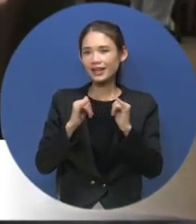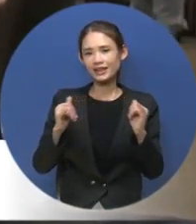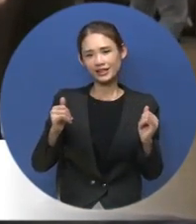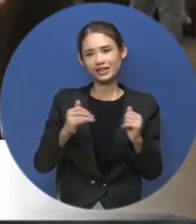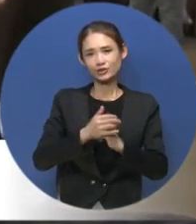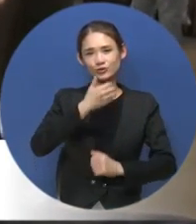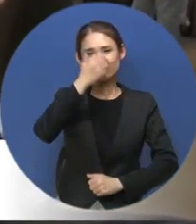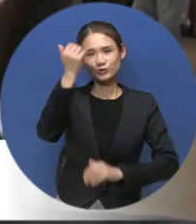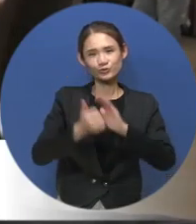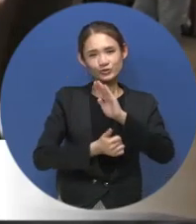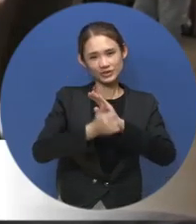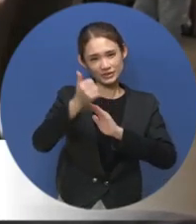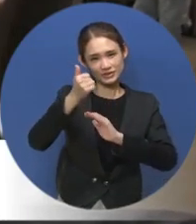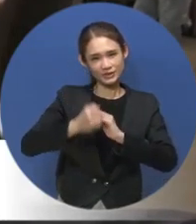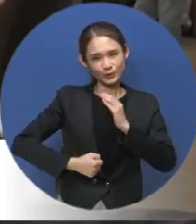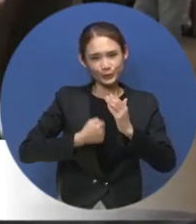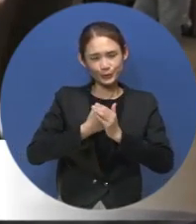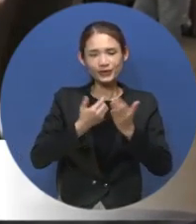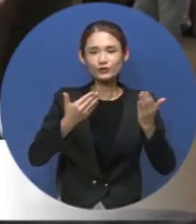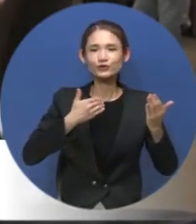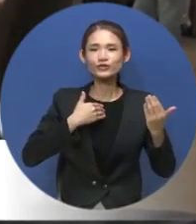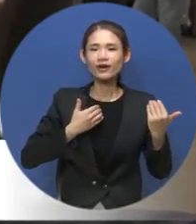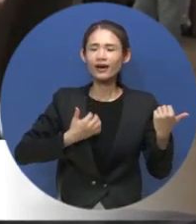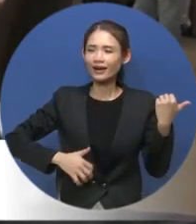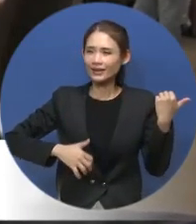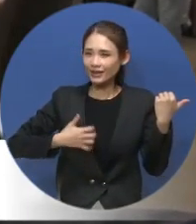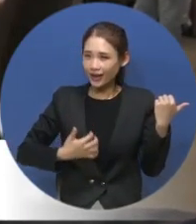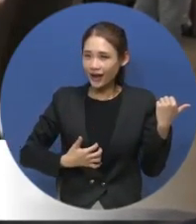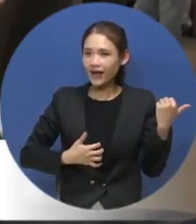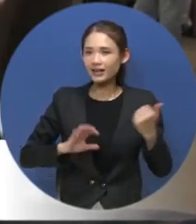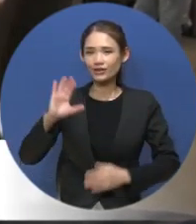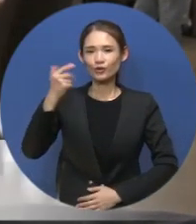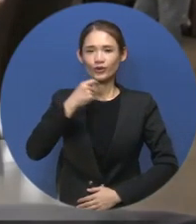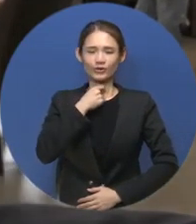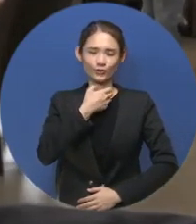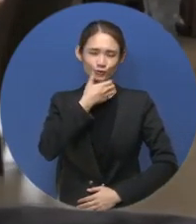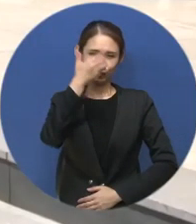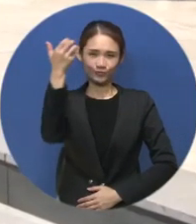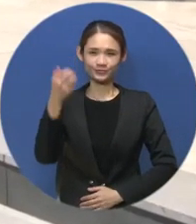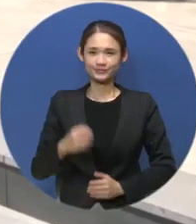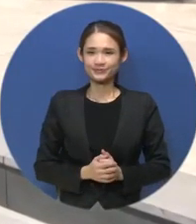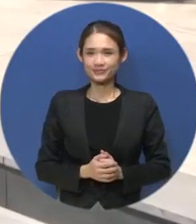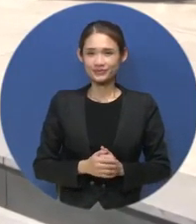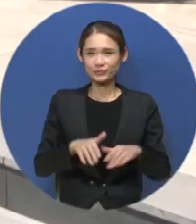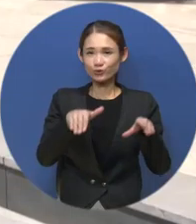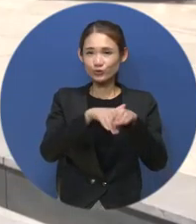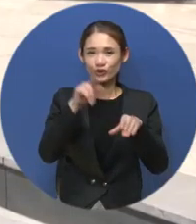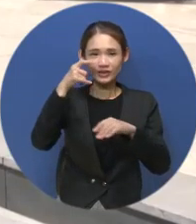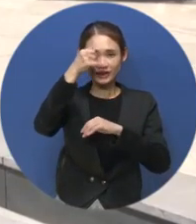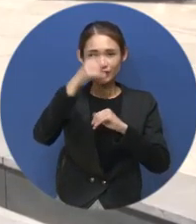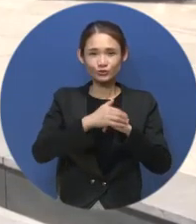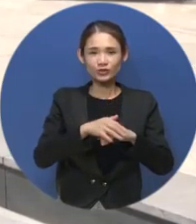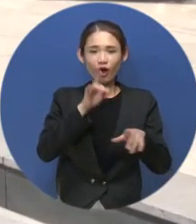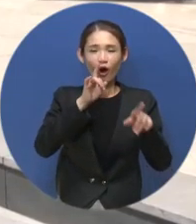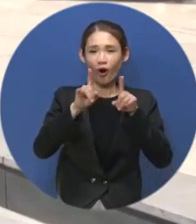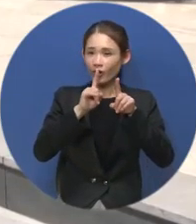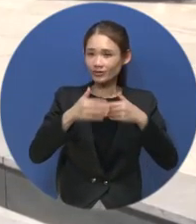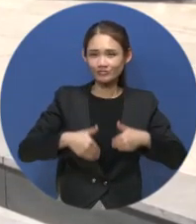지적 장애를 안고 있지만 음악으로 사람들에게 희망과 꿈을 전하고 있습니다. 앞으로 더 열심히